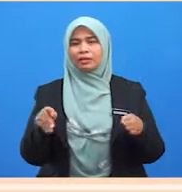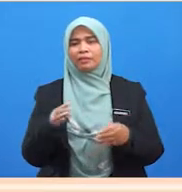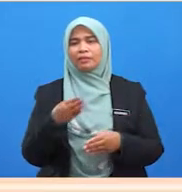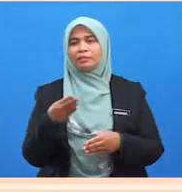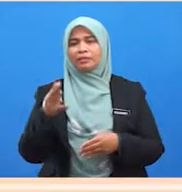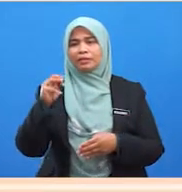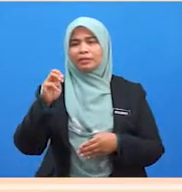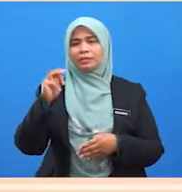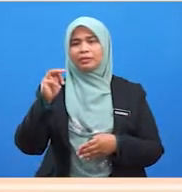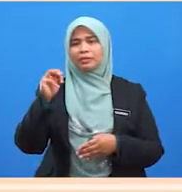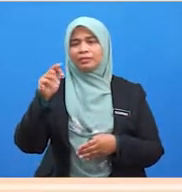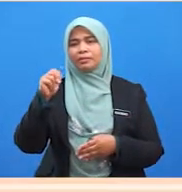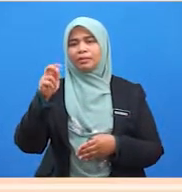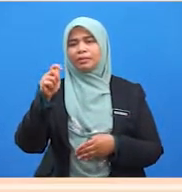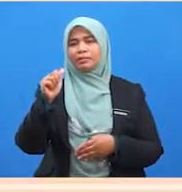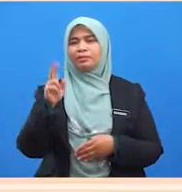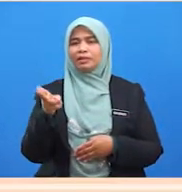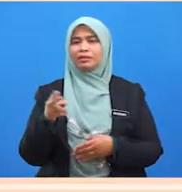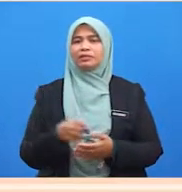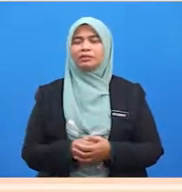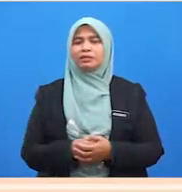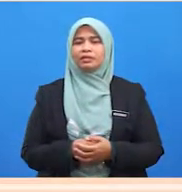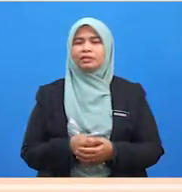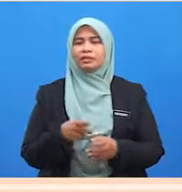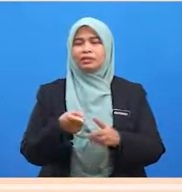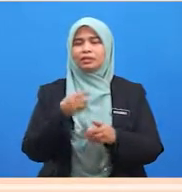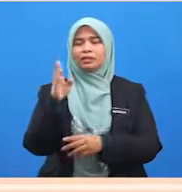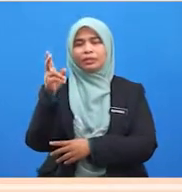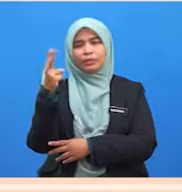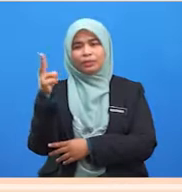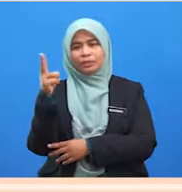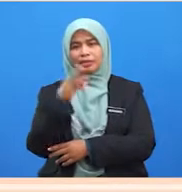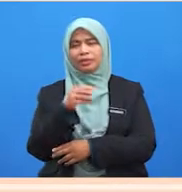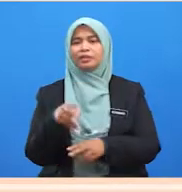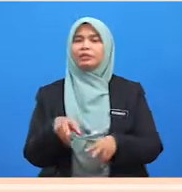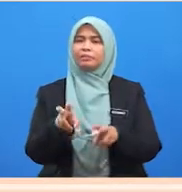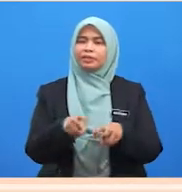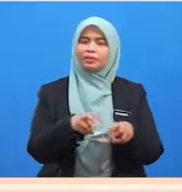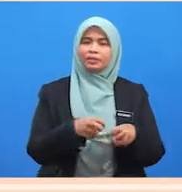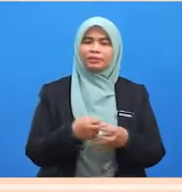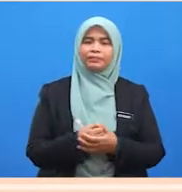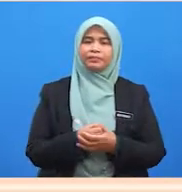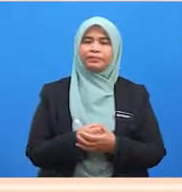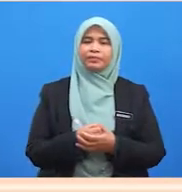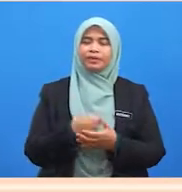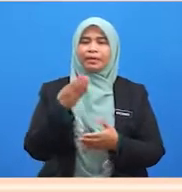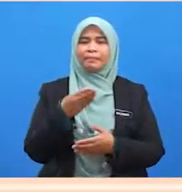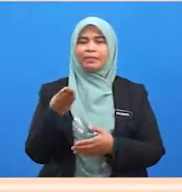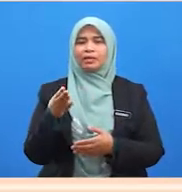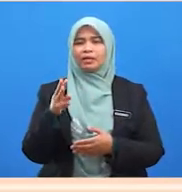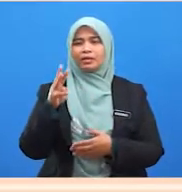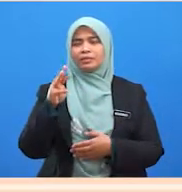yang diperoleh daripada sumber mineral, hutan dan juga pertanian. Bahan mentah